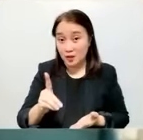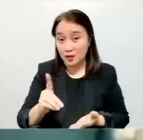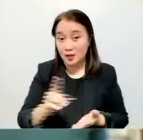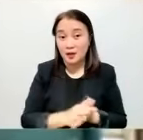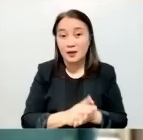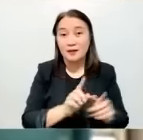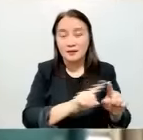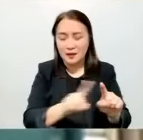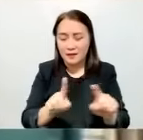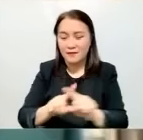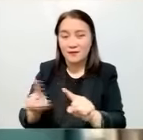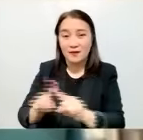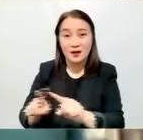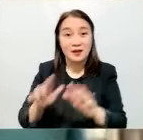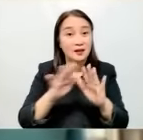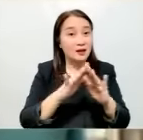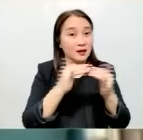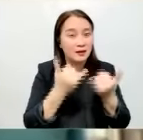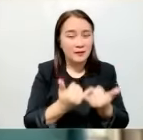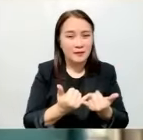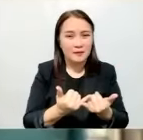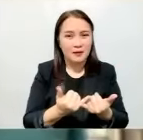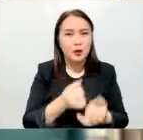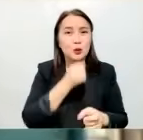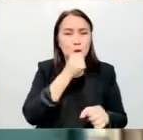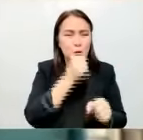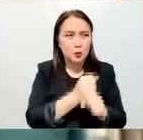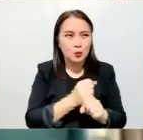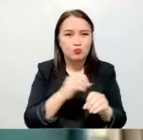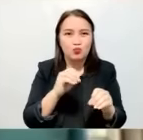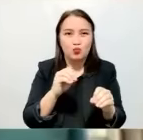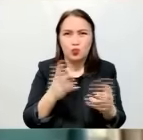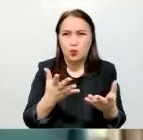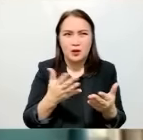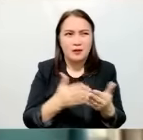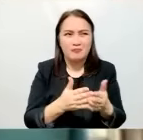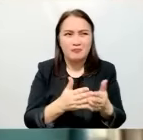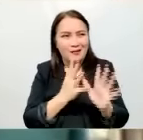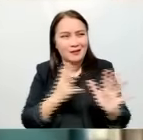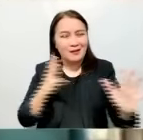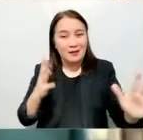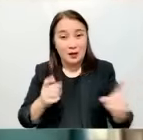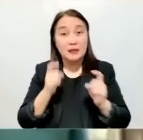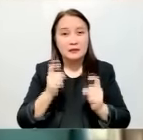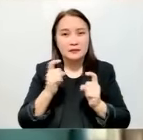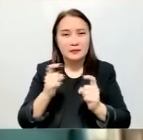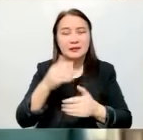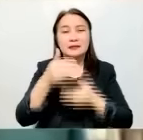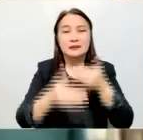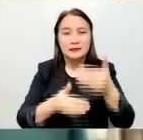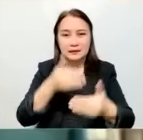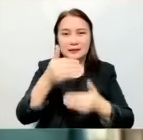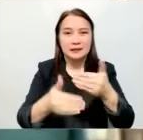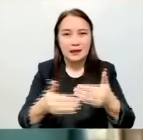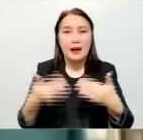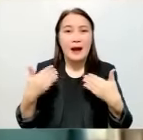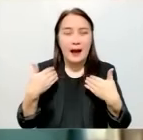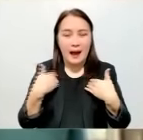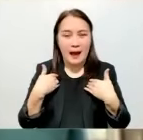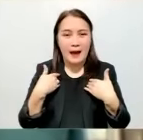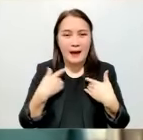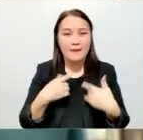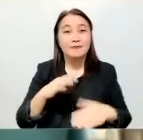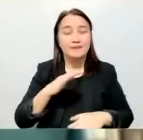grupo ay yung masiguro ng mga ito na wala na masyadong mahabang pila, mabilis ang mga proseso at may sapat na maupuan ng mga